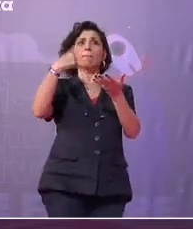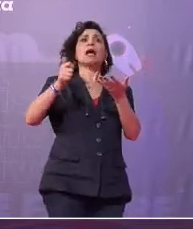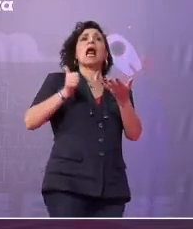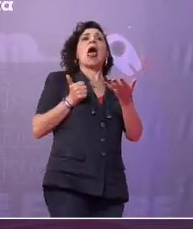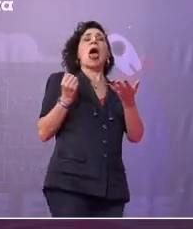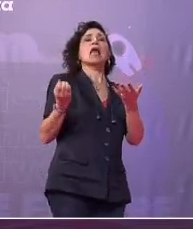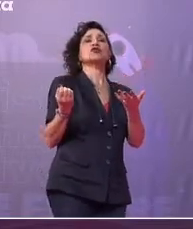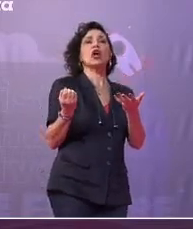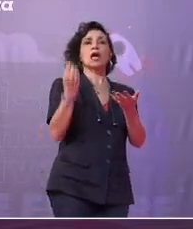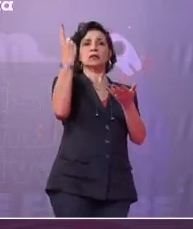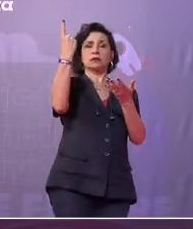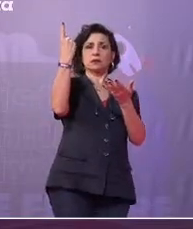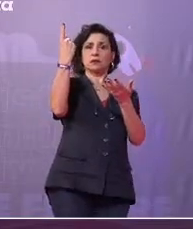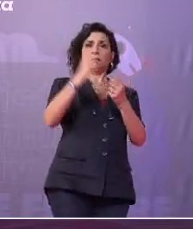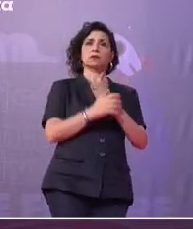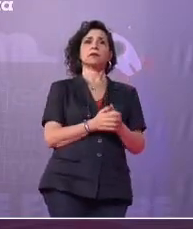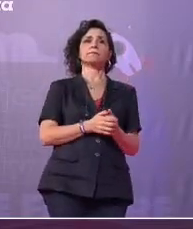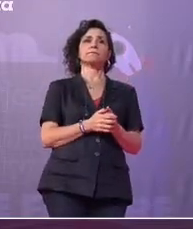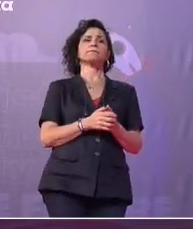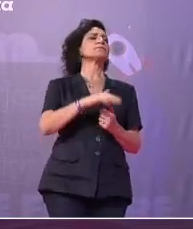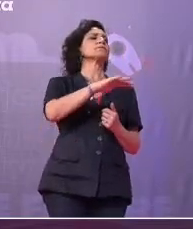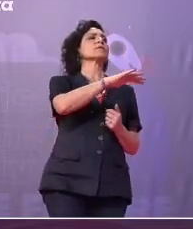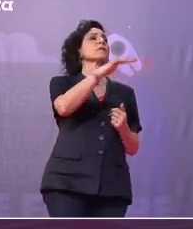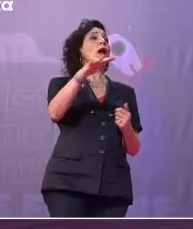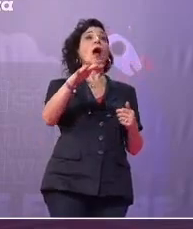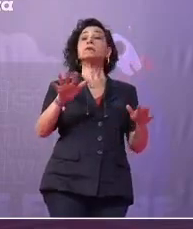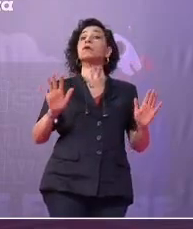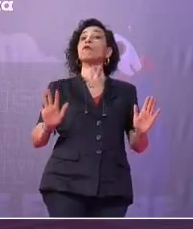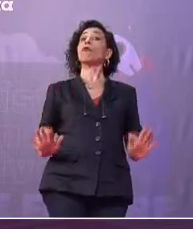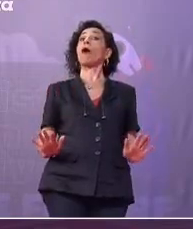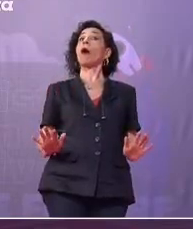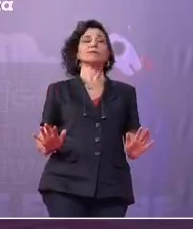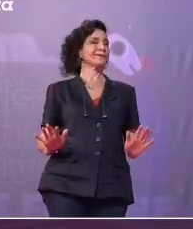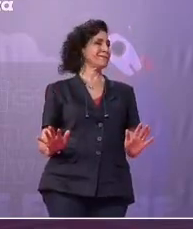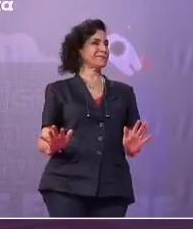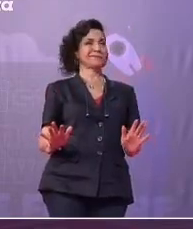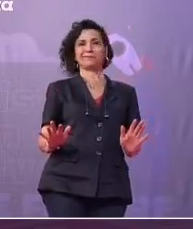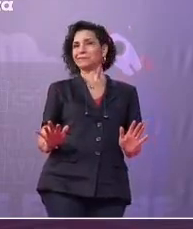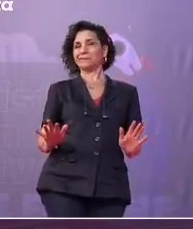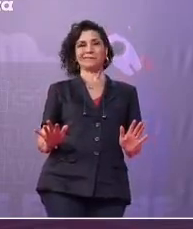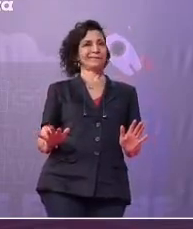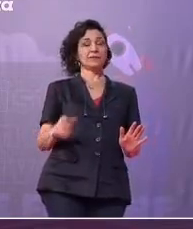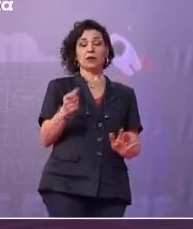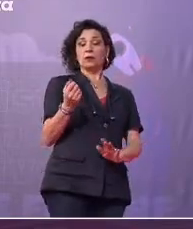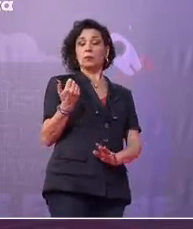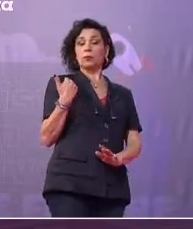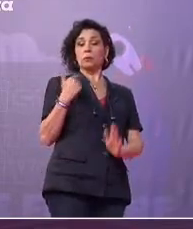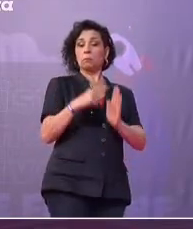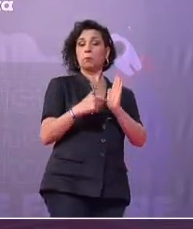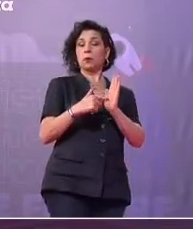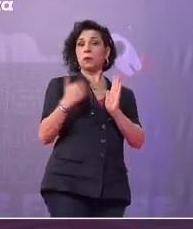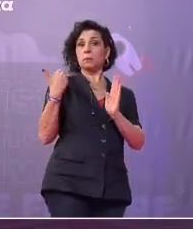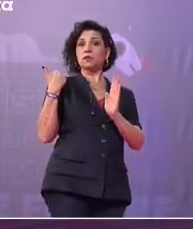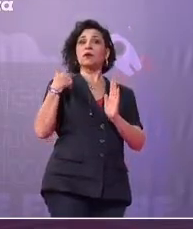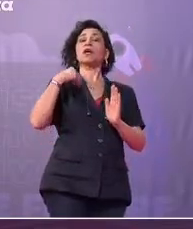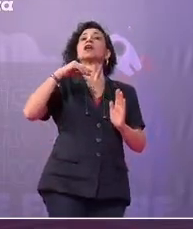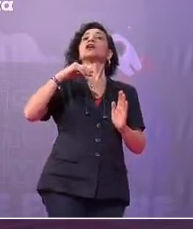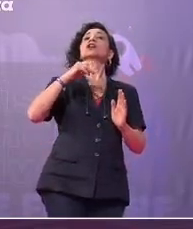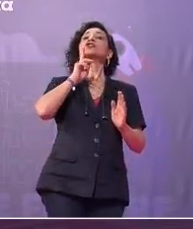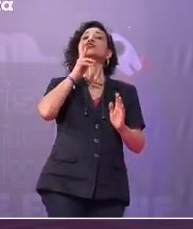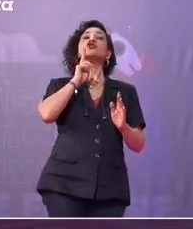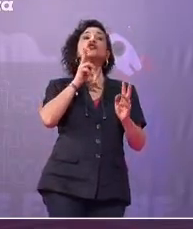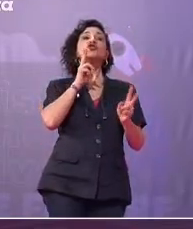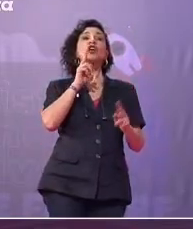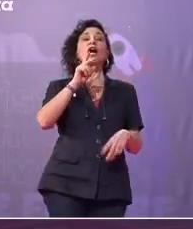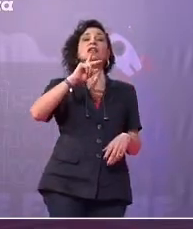agente gli altri staranno Fermi Assolutamente no poco fa Pochi pochi mesi fa C GPT ha lanciato il